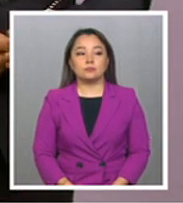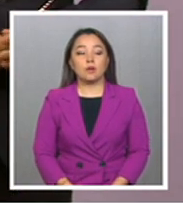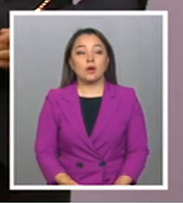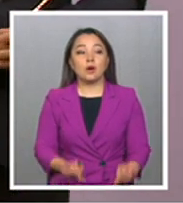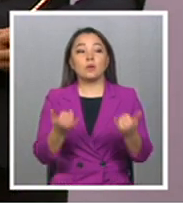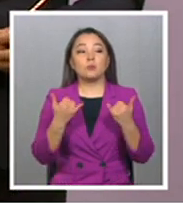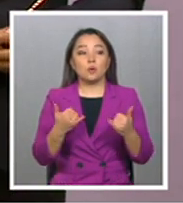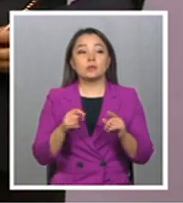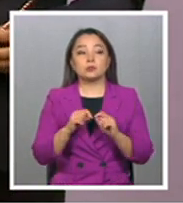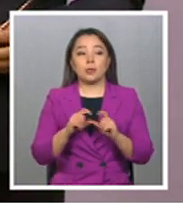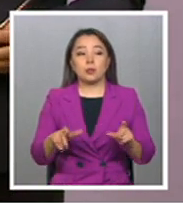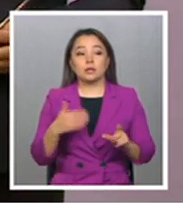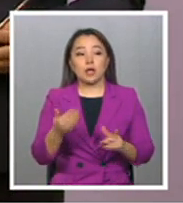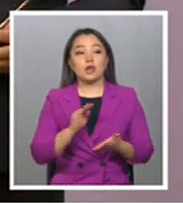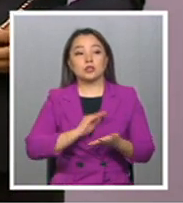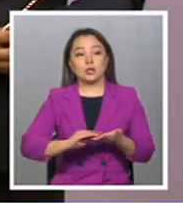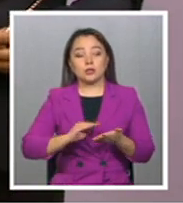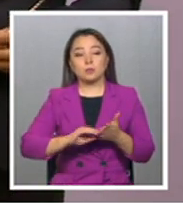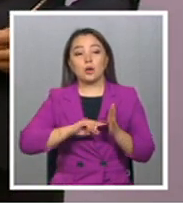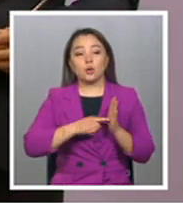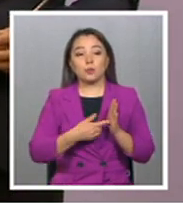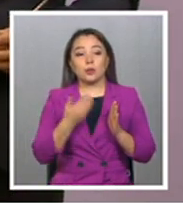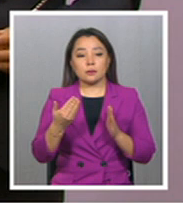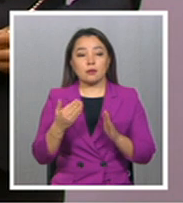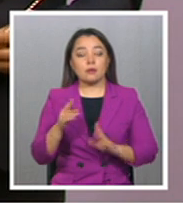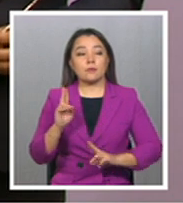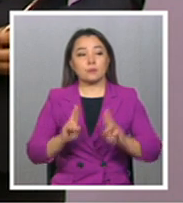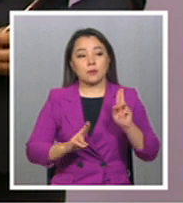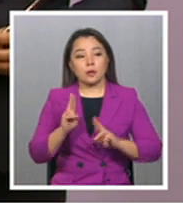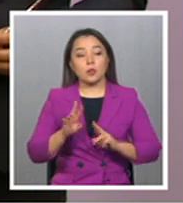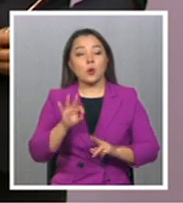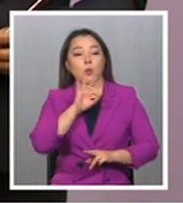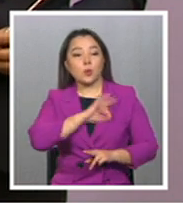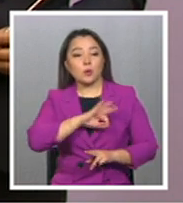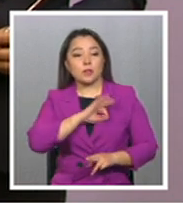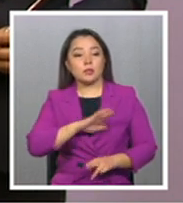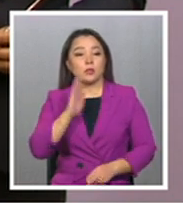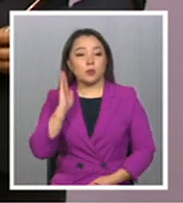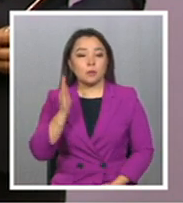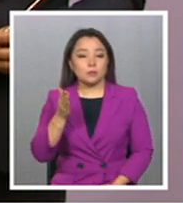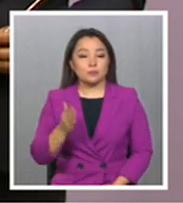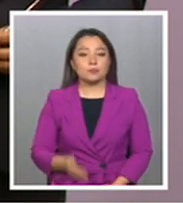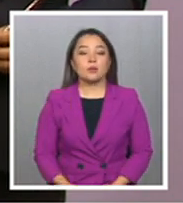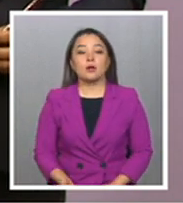Бүгінгі сабақта жазбаша көбейтудің алгоритмін қолданасыңдар.